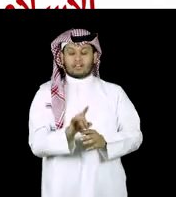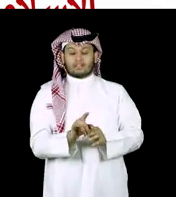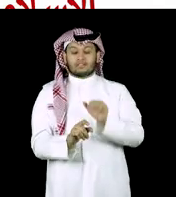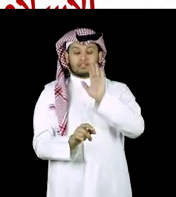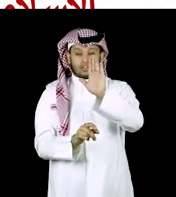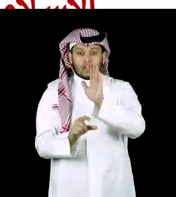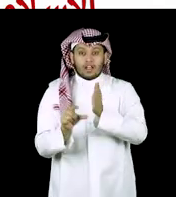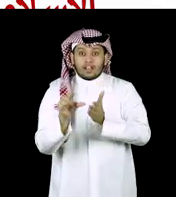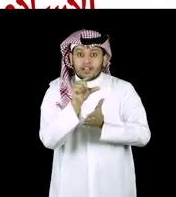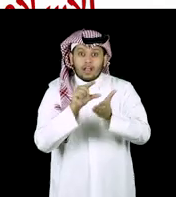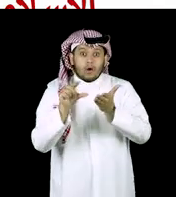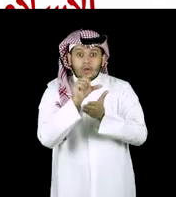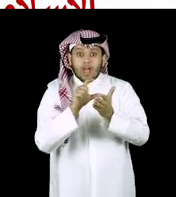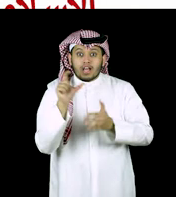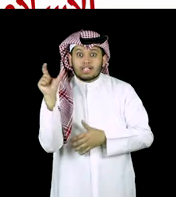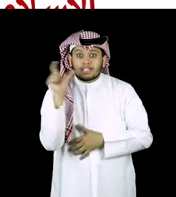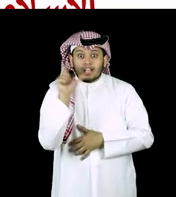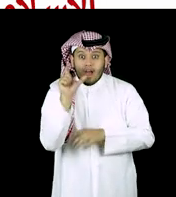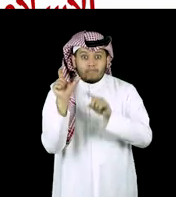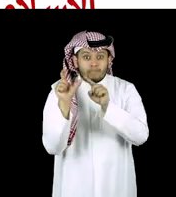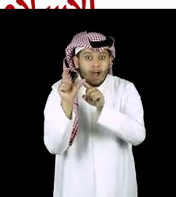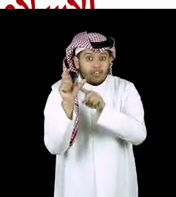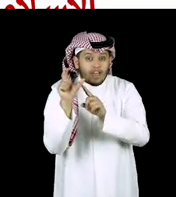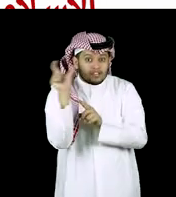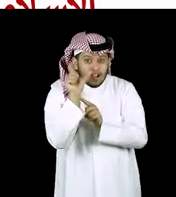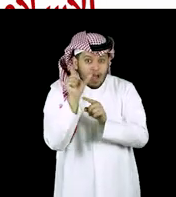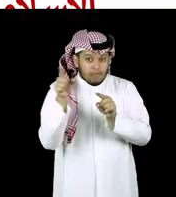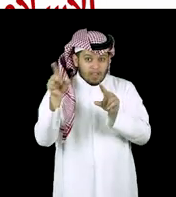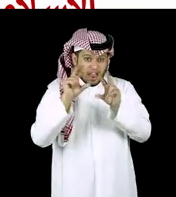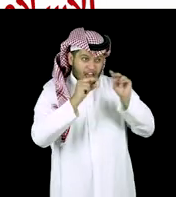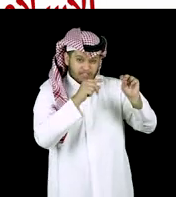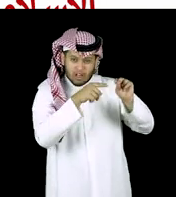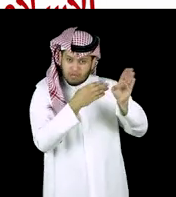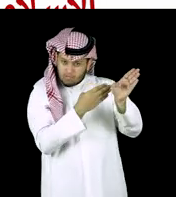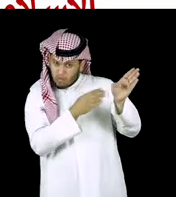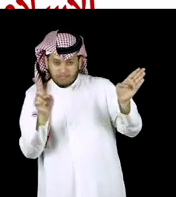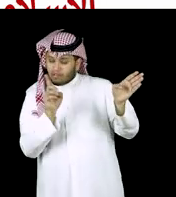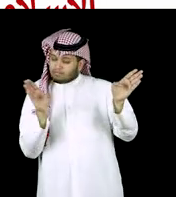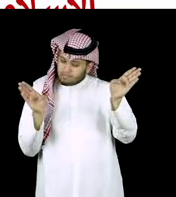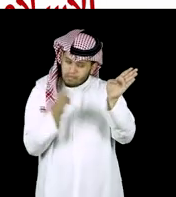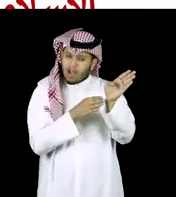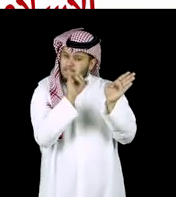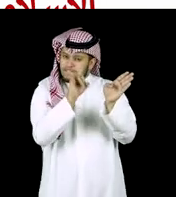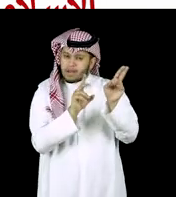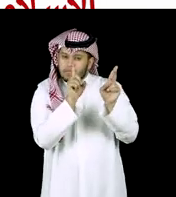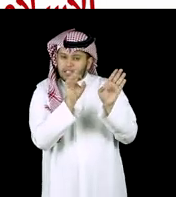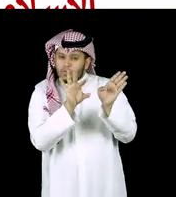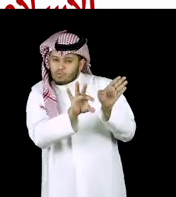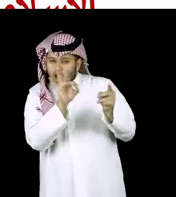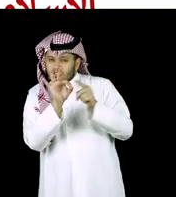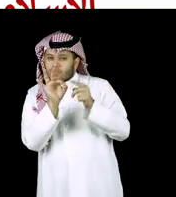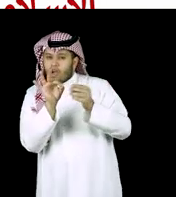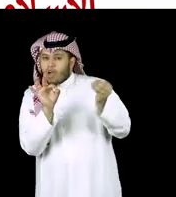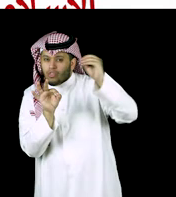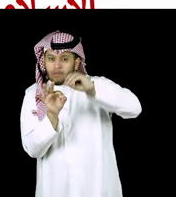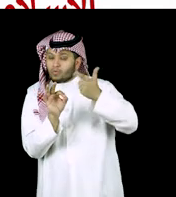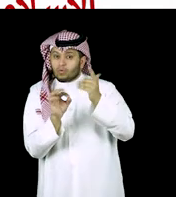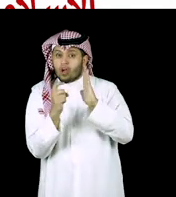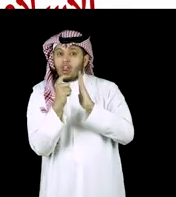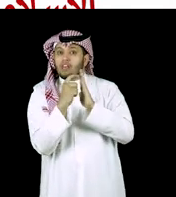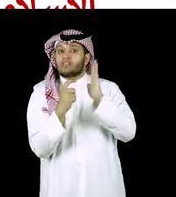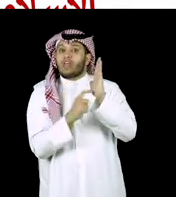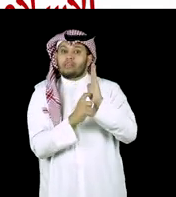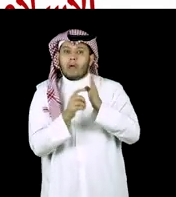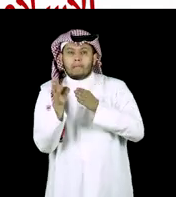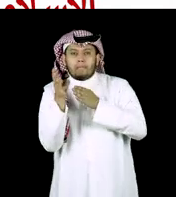والدولة الإسلامية لا تخرج عن هذا المفهوم، إلا أن النظام الذي يطبق